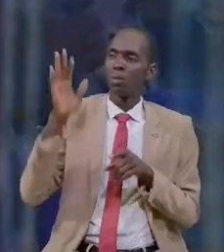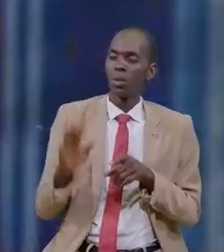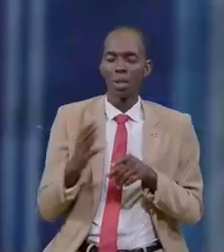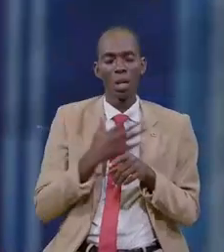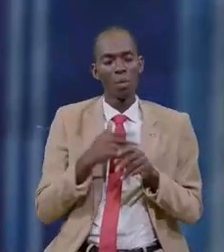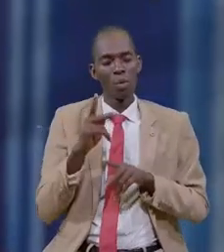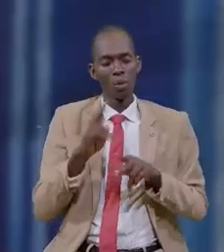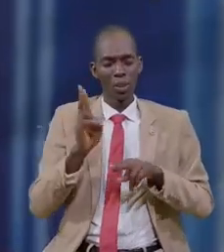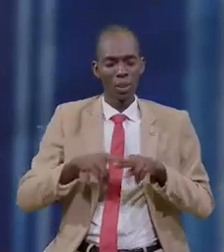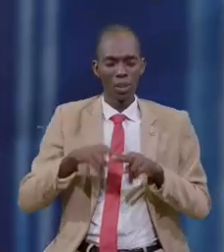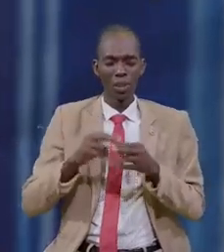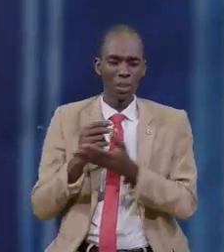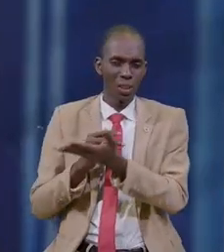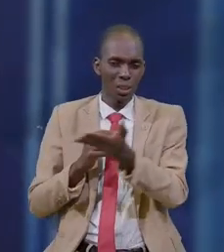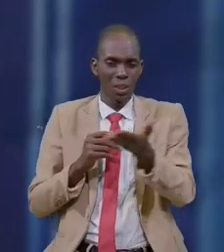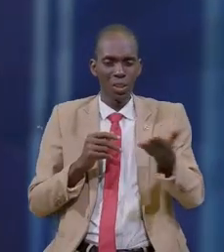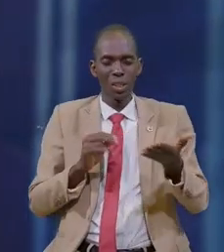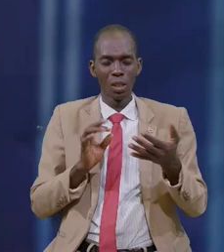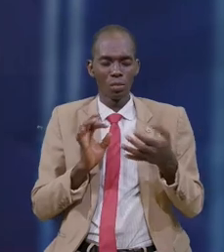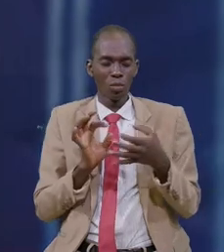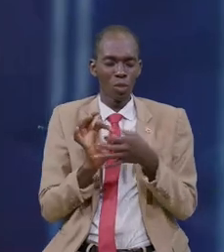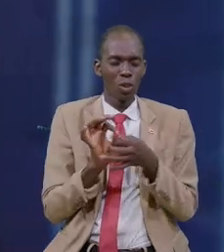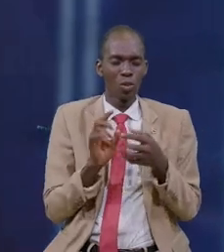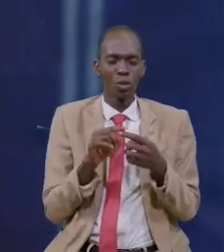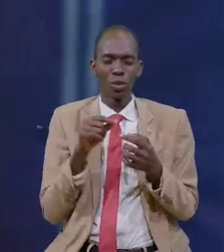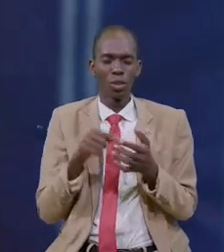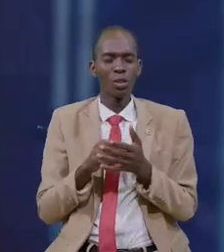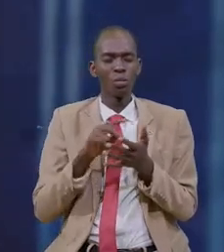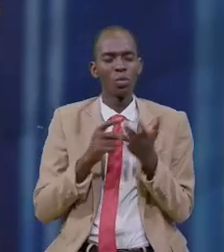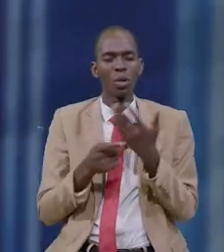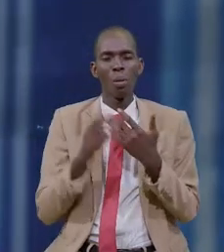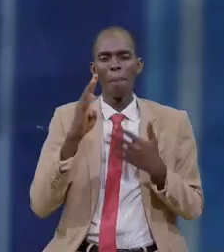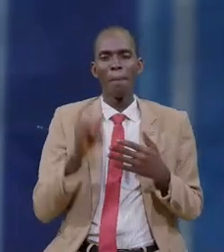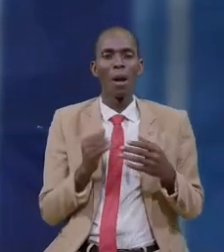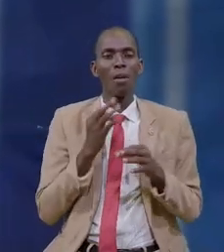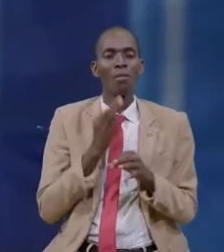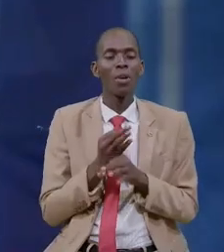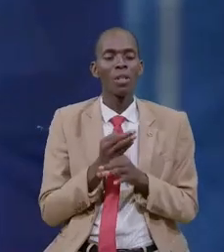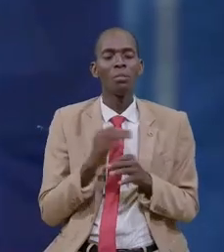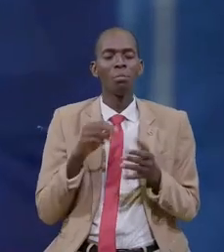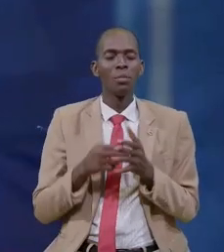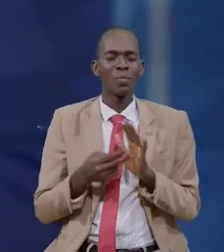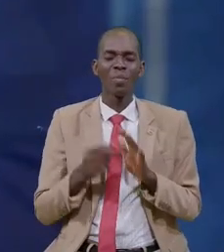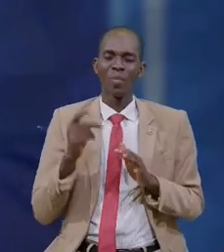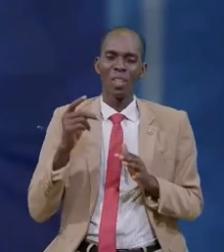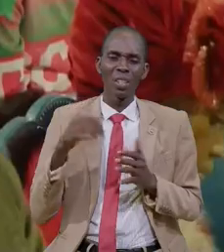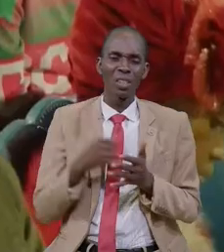peuple assis là-bas, connectés ensemble par la foi. C'est à cause de